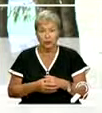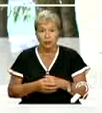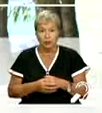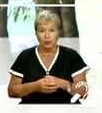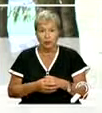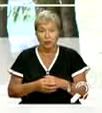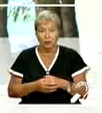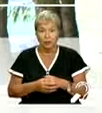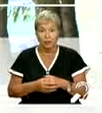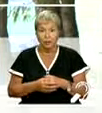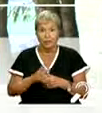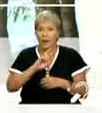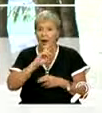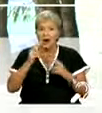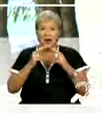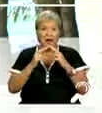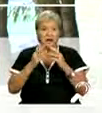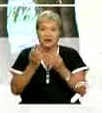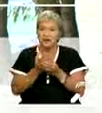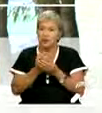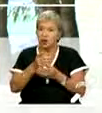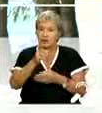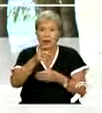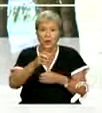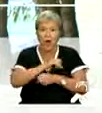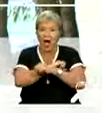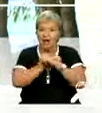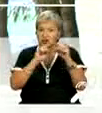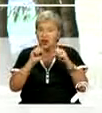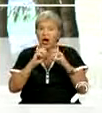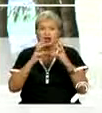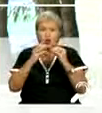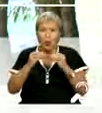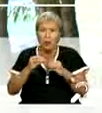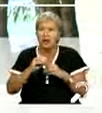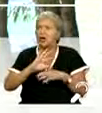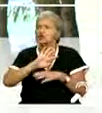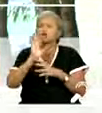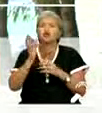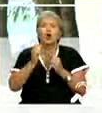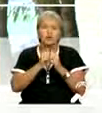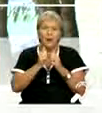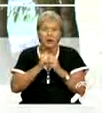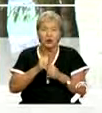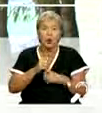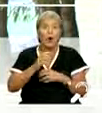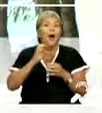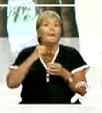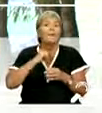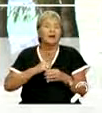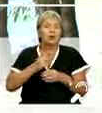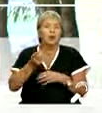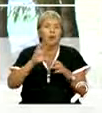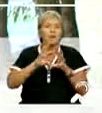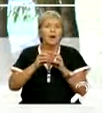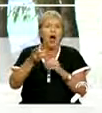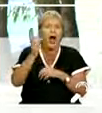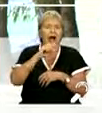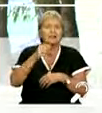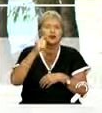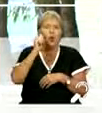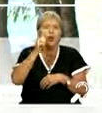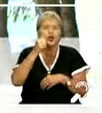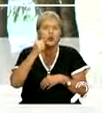Bun găsit, o situație inedită în dosarul care a șocat nu doar România, ci întreaga lume. Ștefan Godei și alți 11 suspecți din